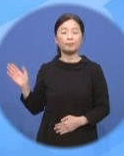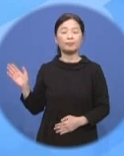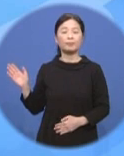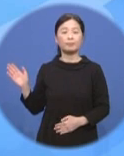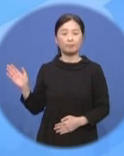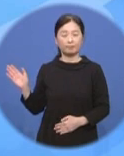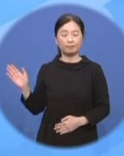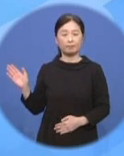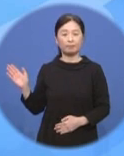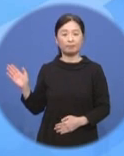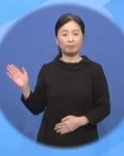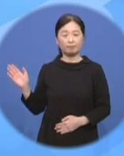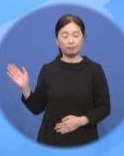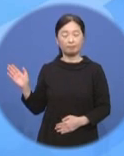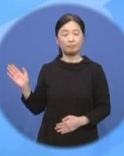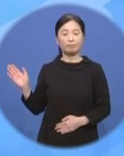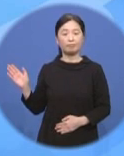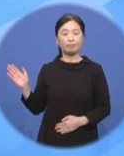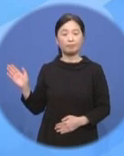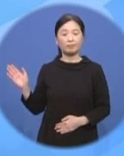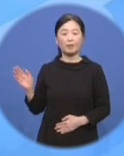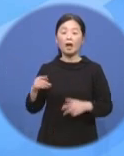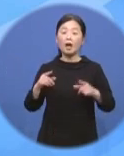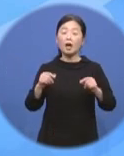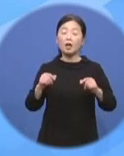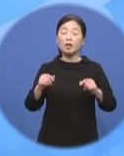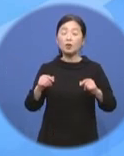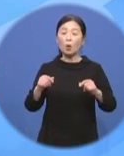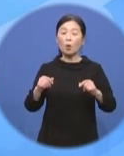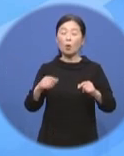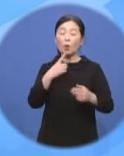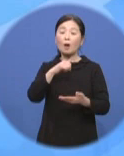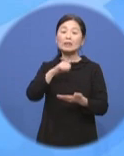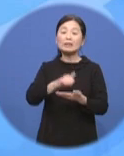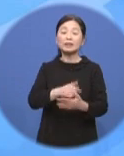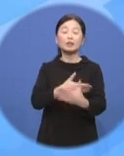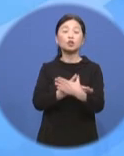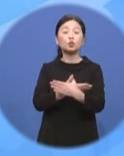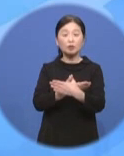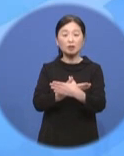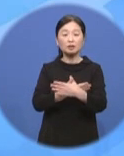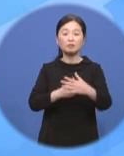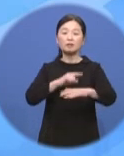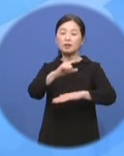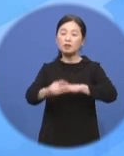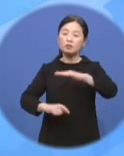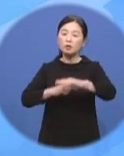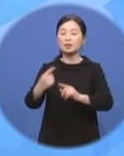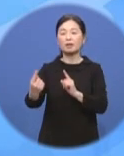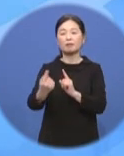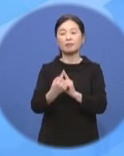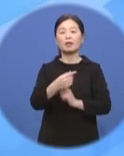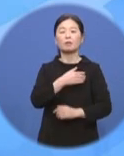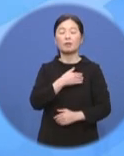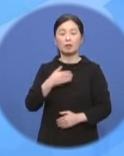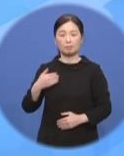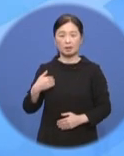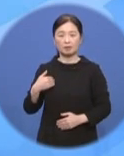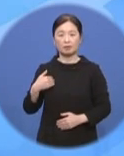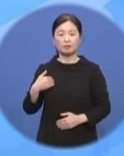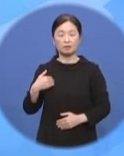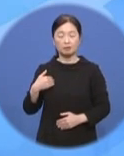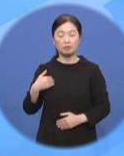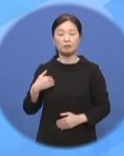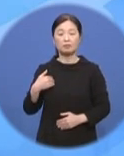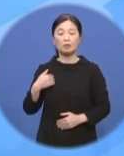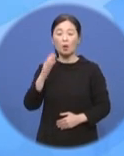073-441-2170 にご相談ください。土日祝日24時間対応しています。県内各保健